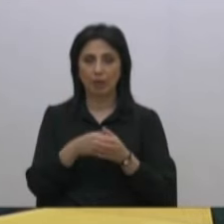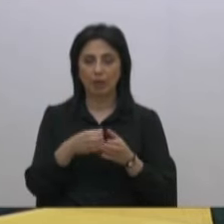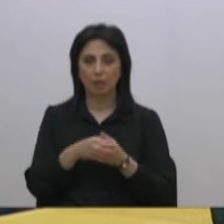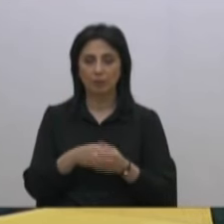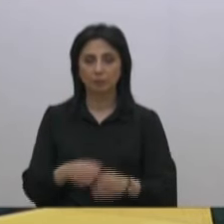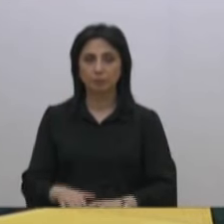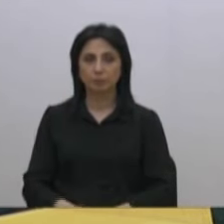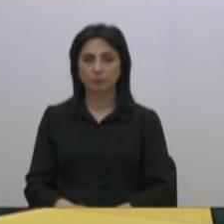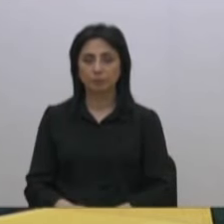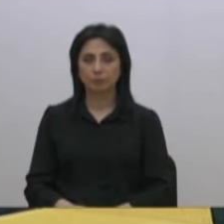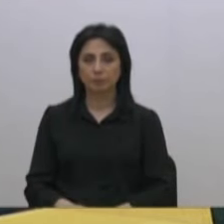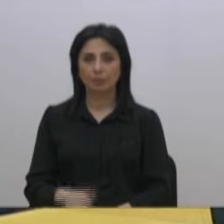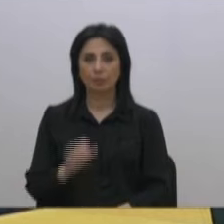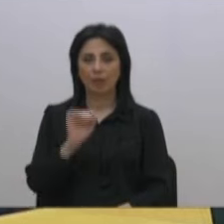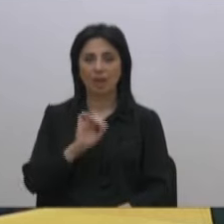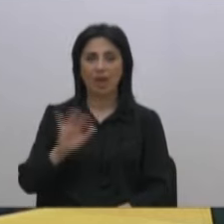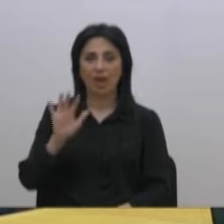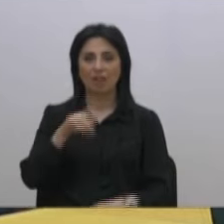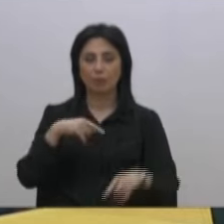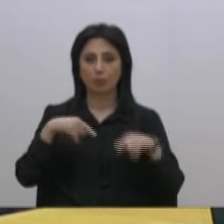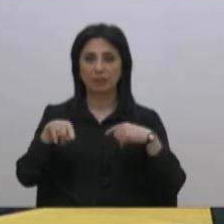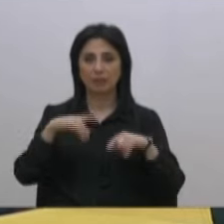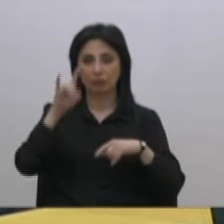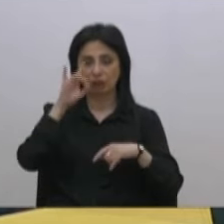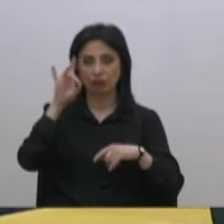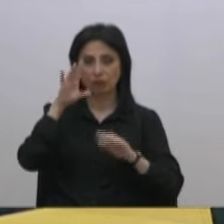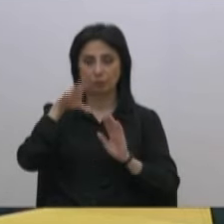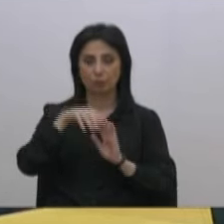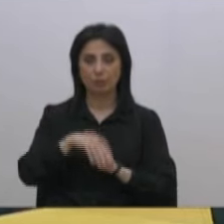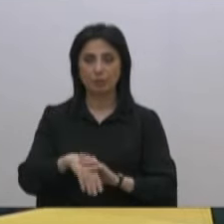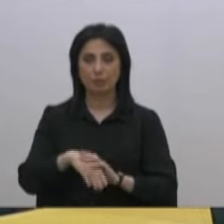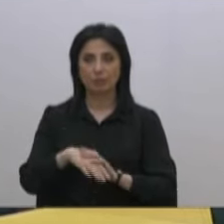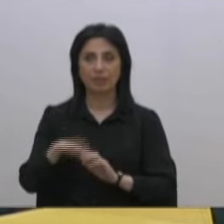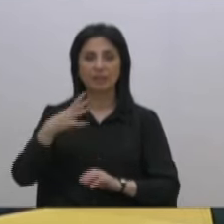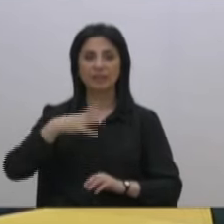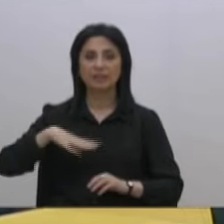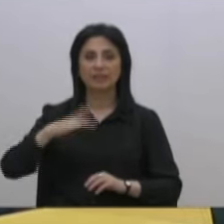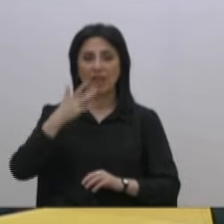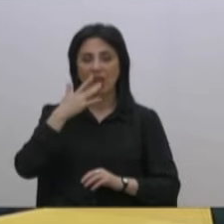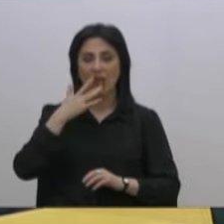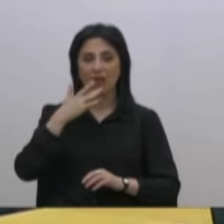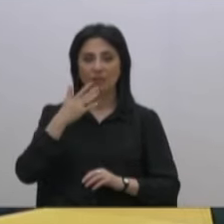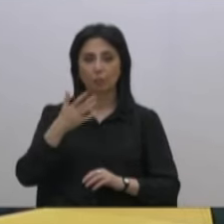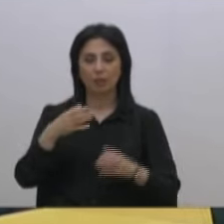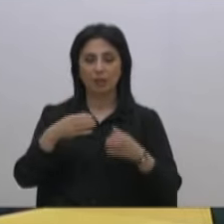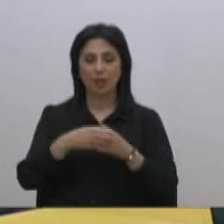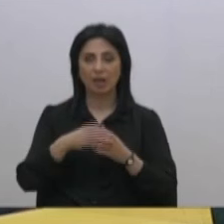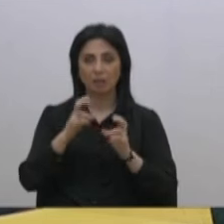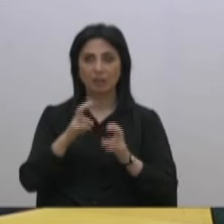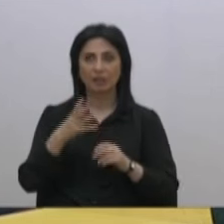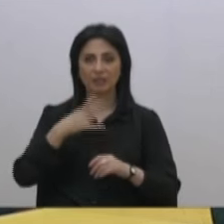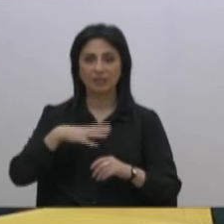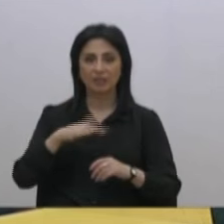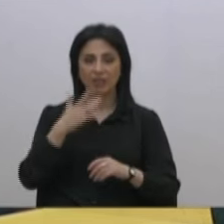ნაკრებმა ევროპის საფეხბურთო ჩემპიონატზე. საქართველოს ეროვნულმა ნაკრებმა,